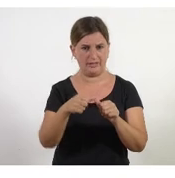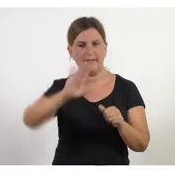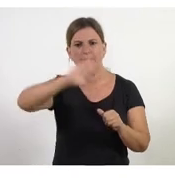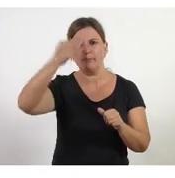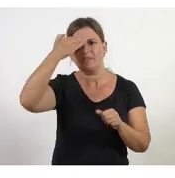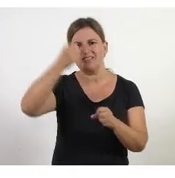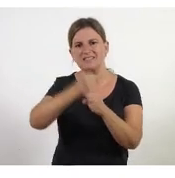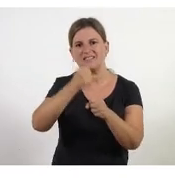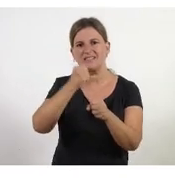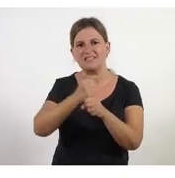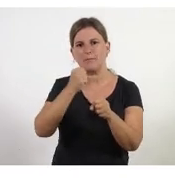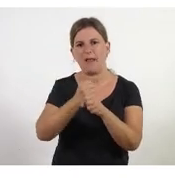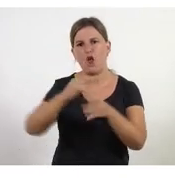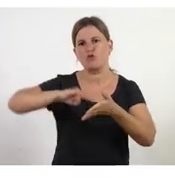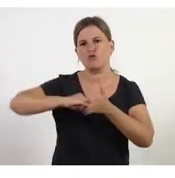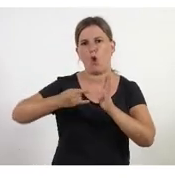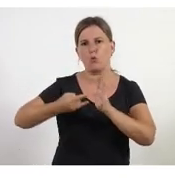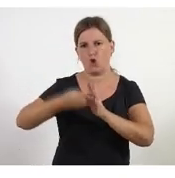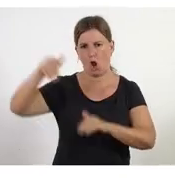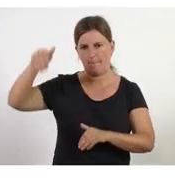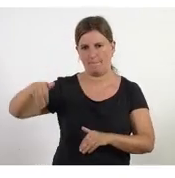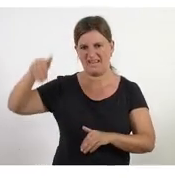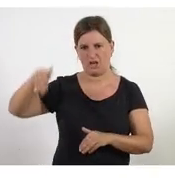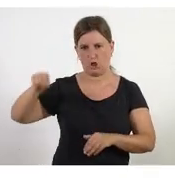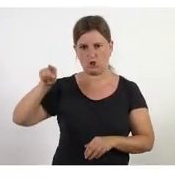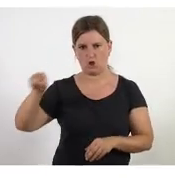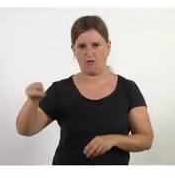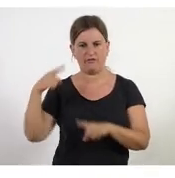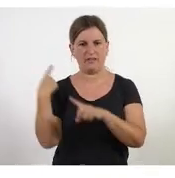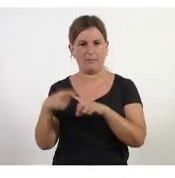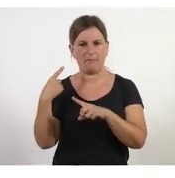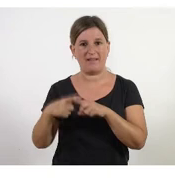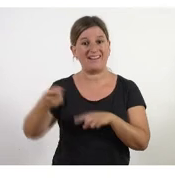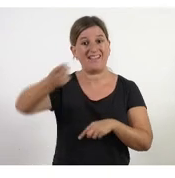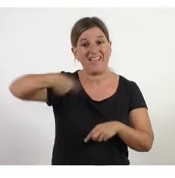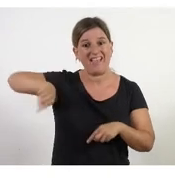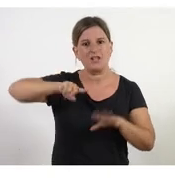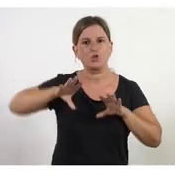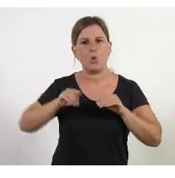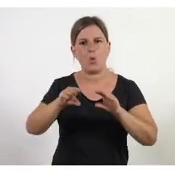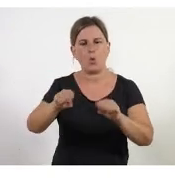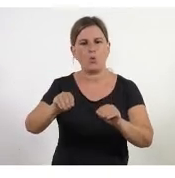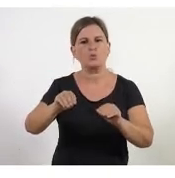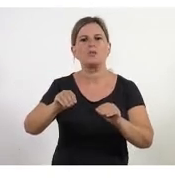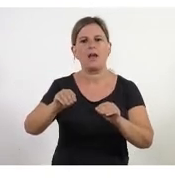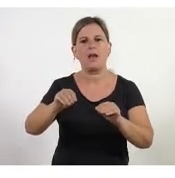principalment amb la solució de Microsoft, perquè ells fan servir molt el tema de